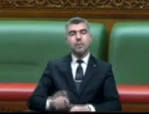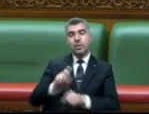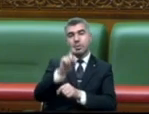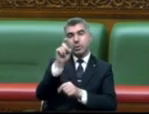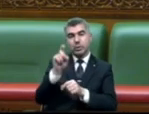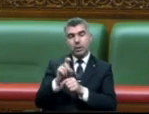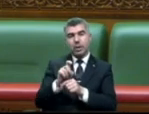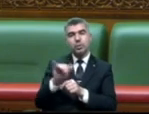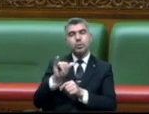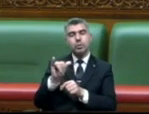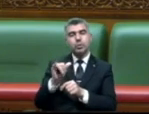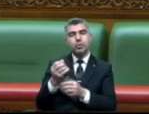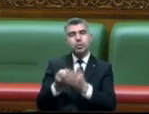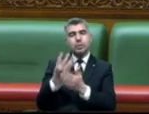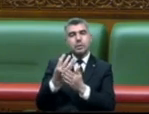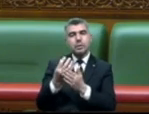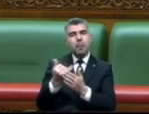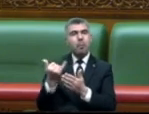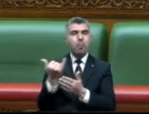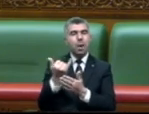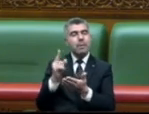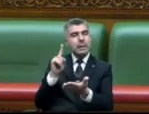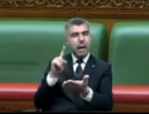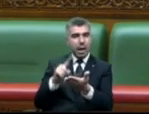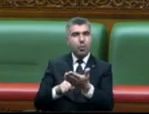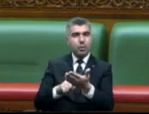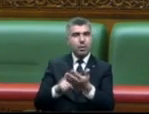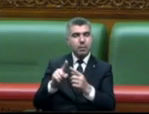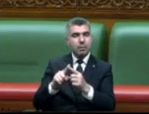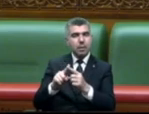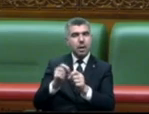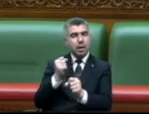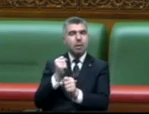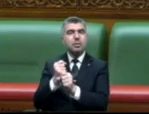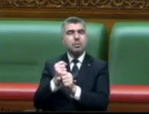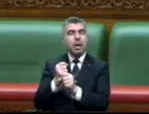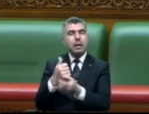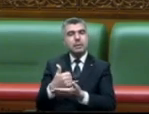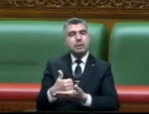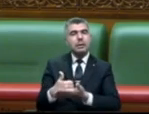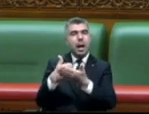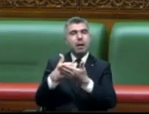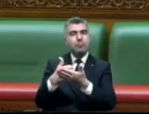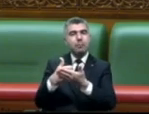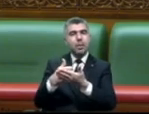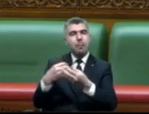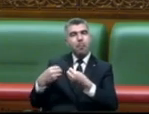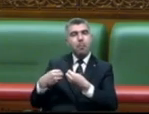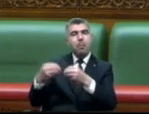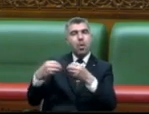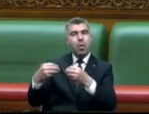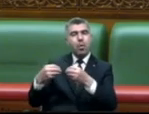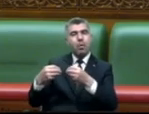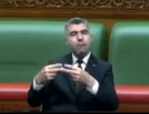سؤالنا هو حول الآليات الضرورية التي تنوون القيام بها لدعم تسويق المنتوج الوطني في